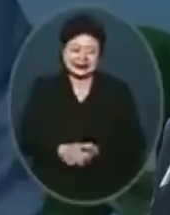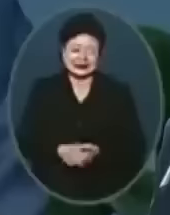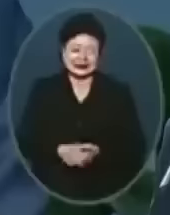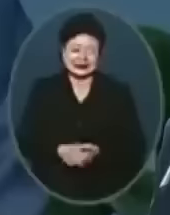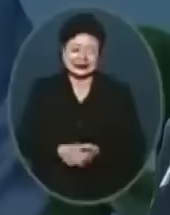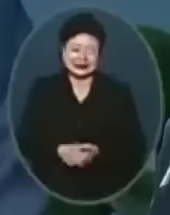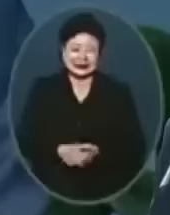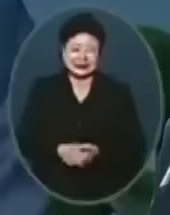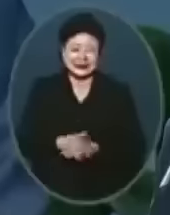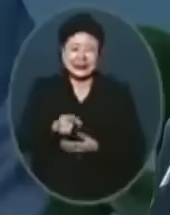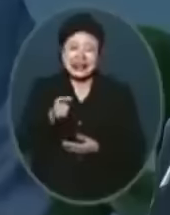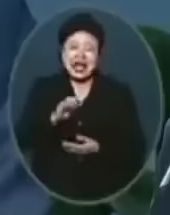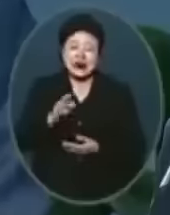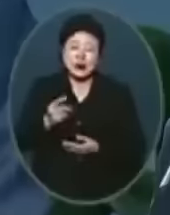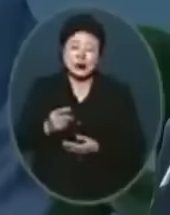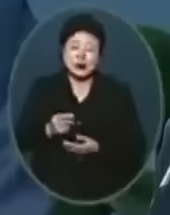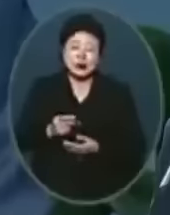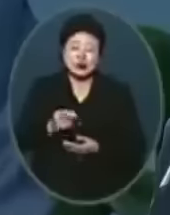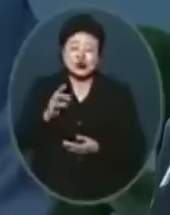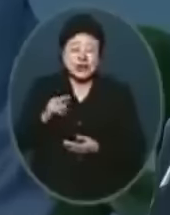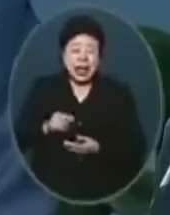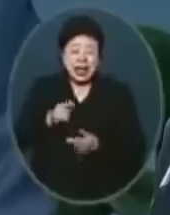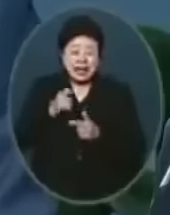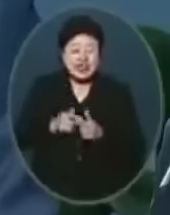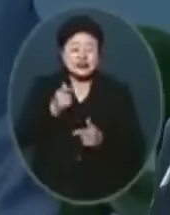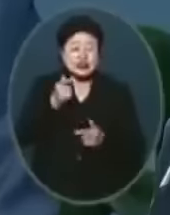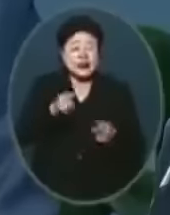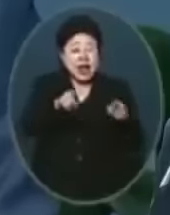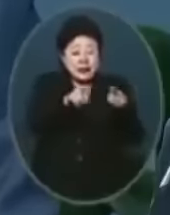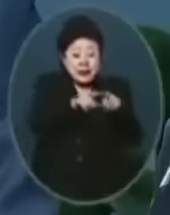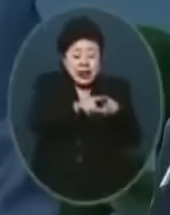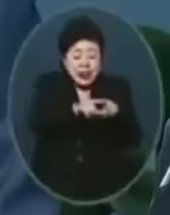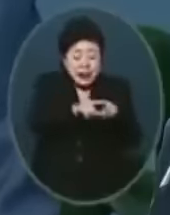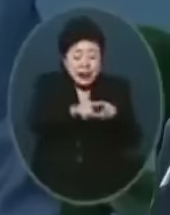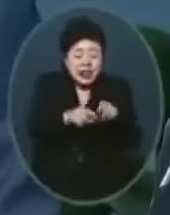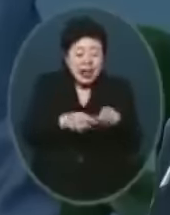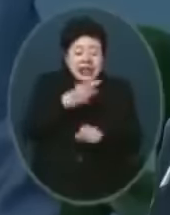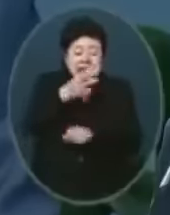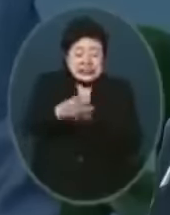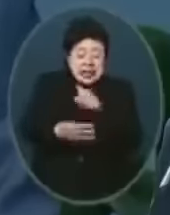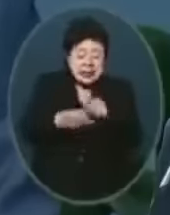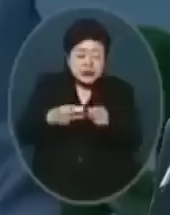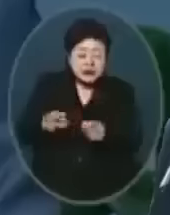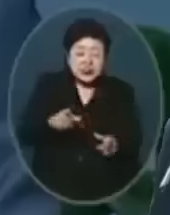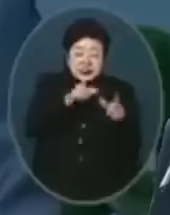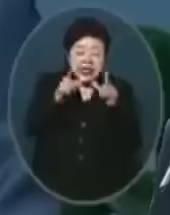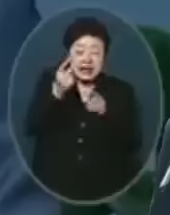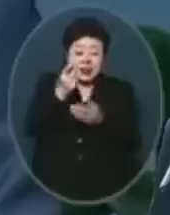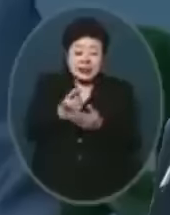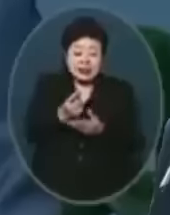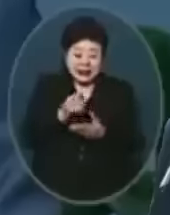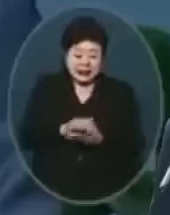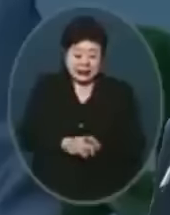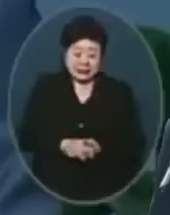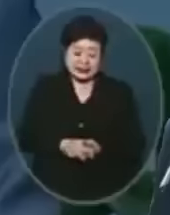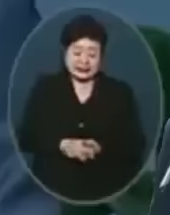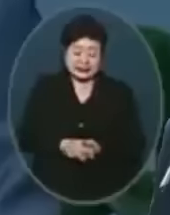가룟 유다가 예수님과 함께 3년을 지내왔는데